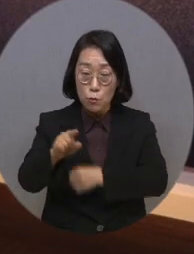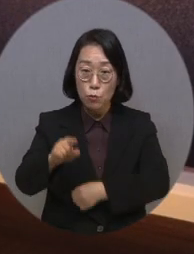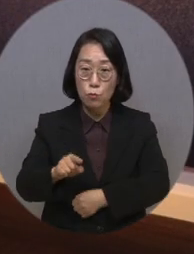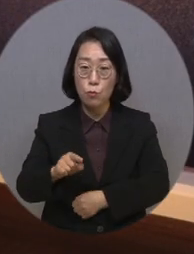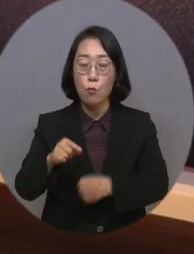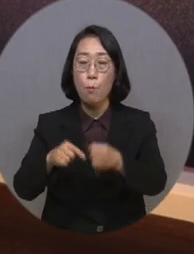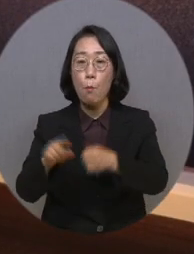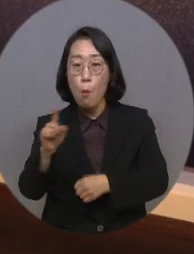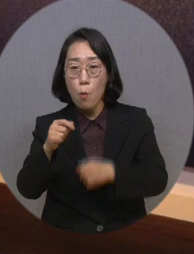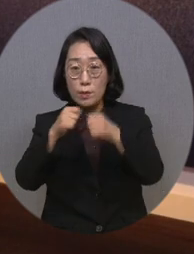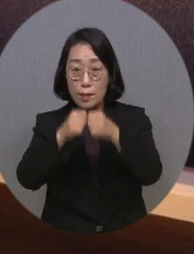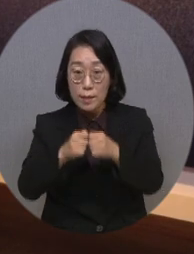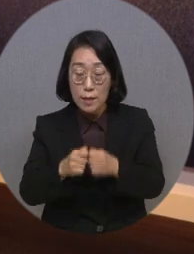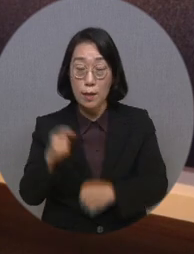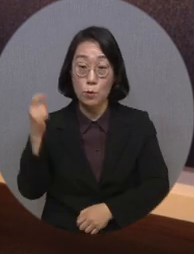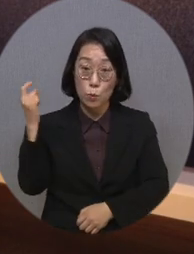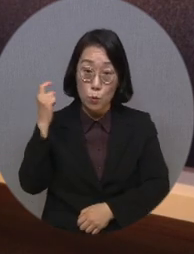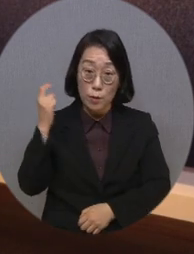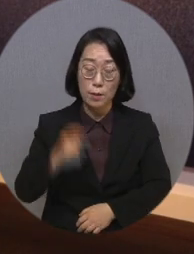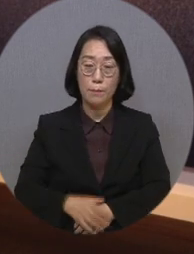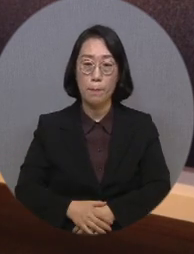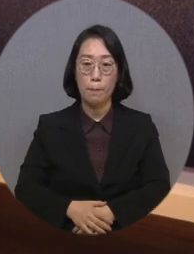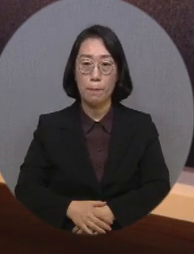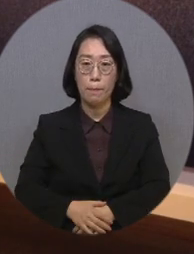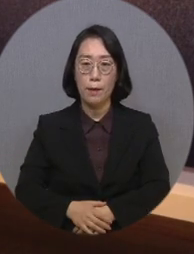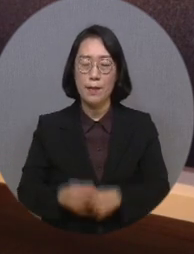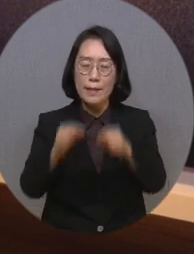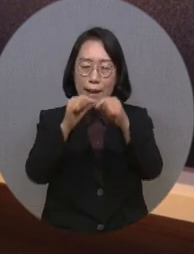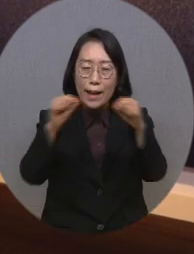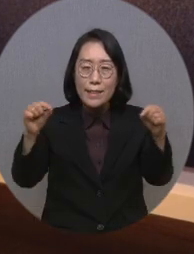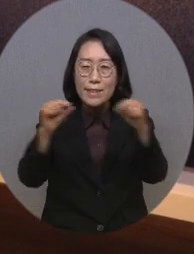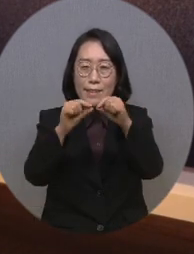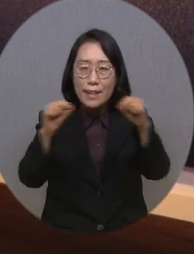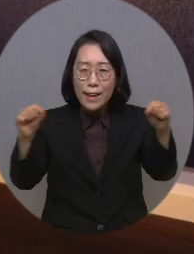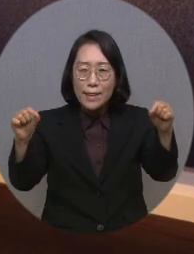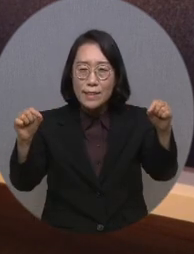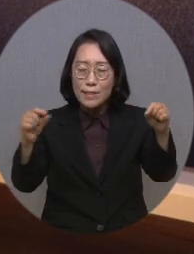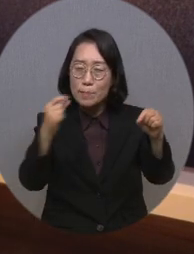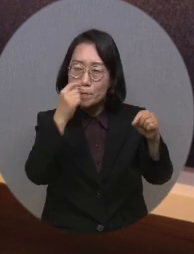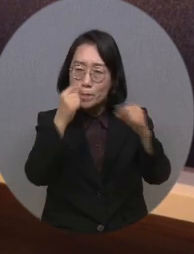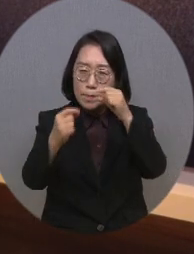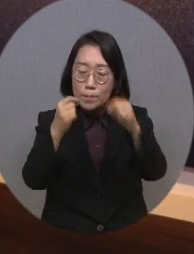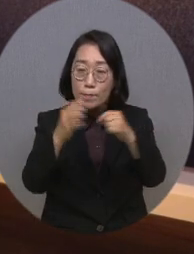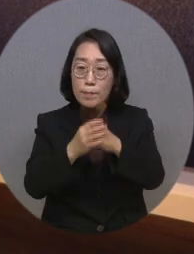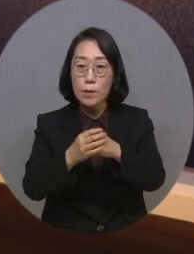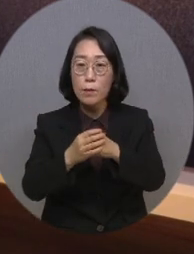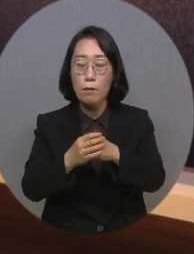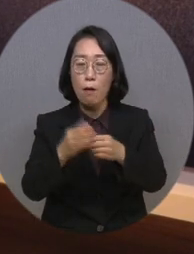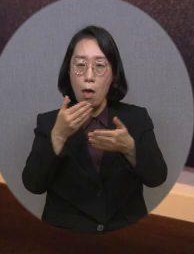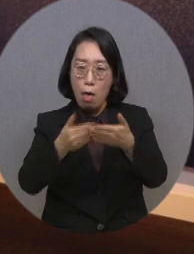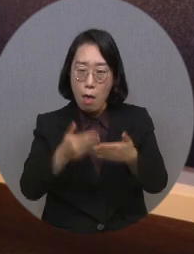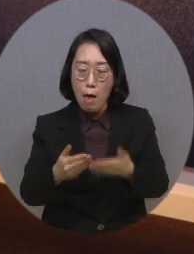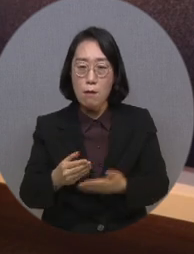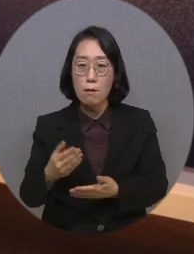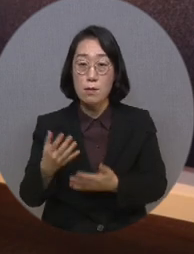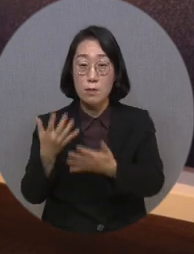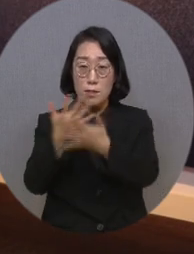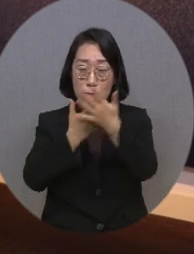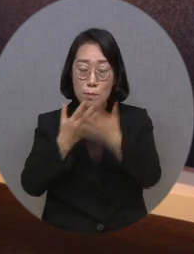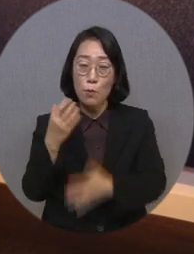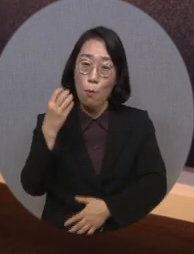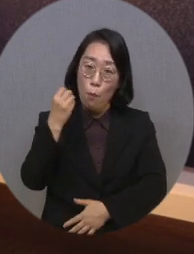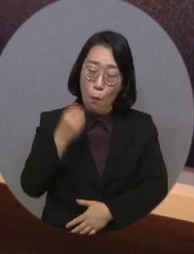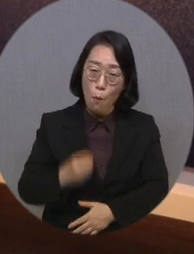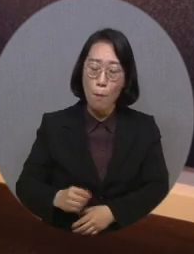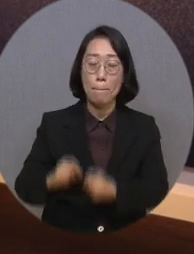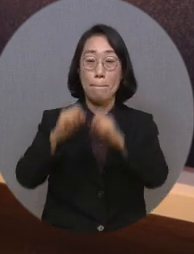근원에 대한 이야기를 담아낸 작품들은 가늘고 섬세한 붓터치의 손길이 신비로운 빛으로 다가와 깨달음을